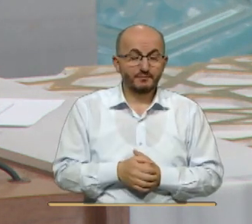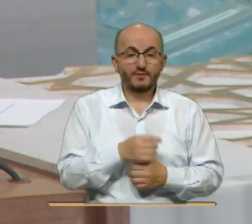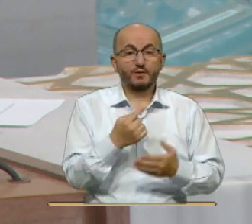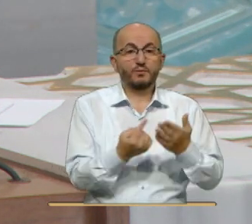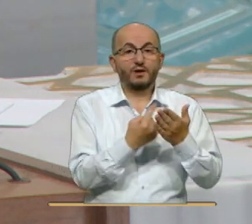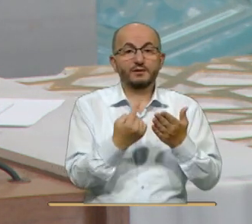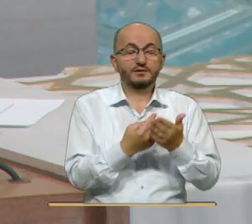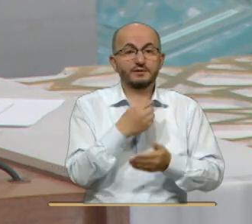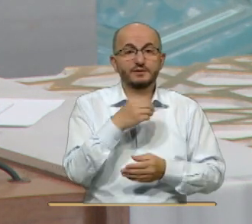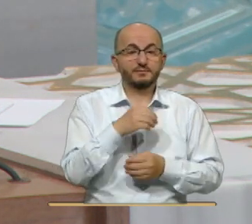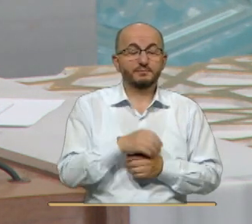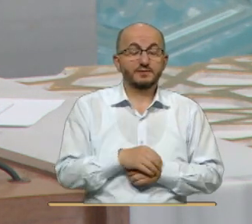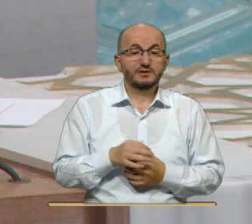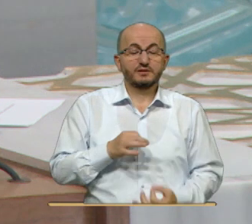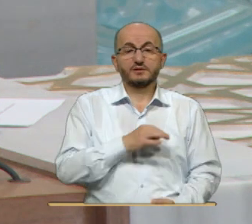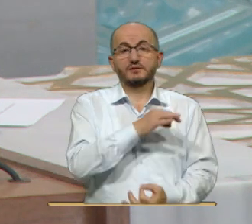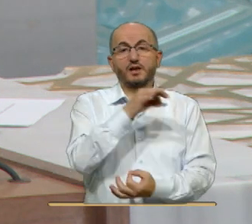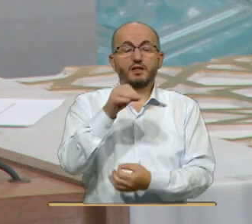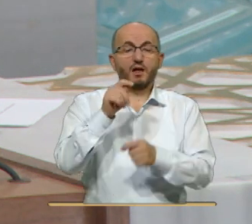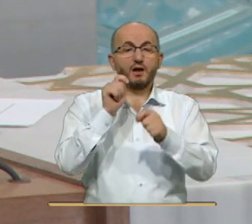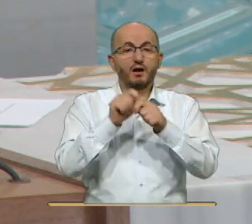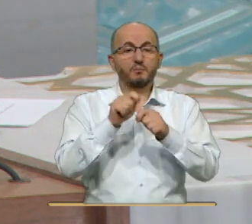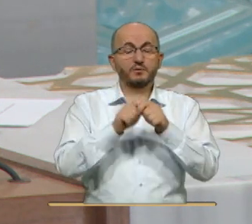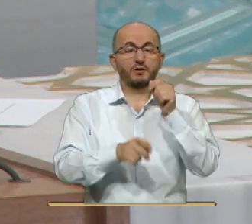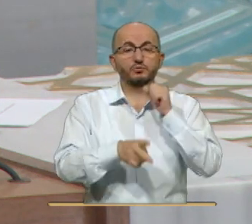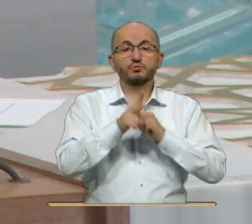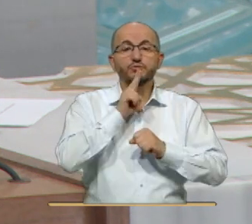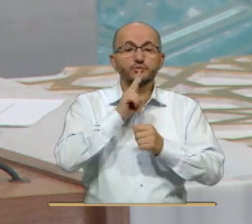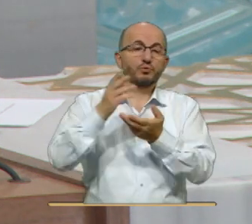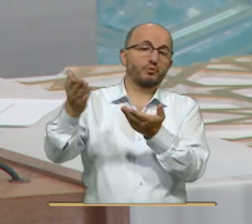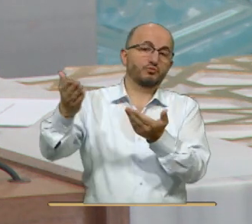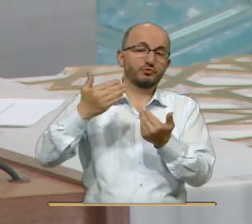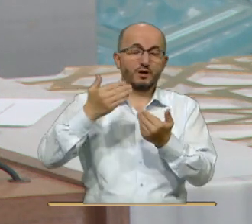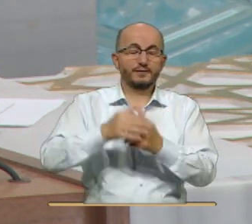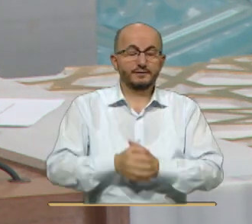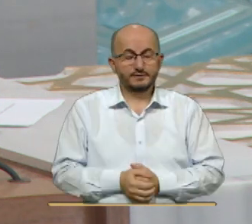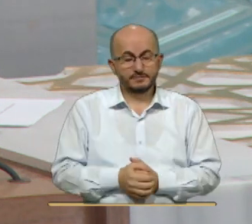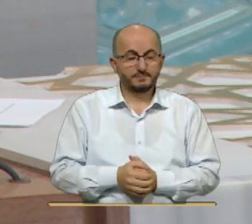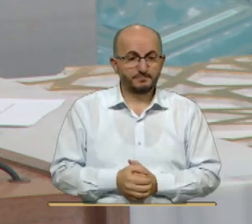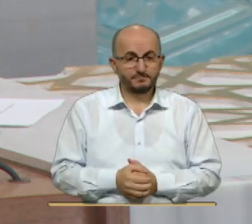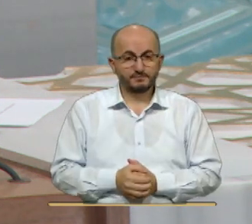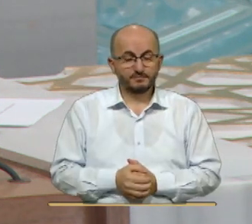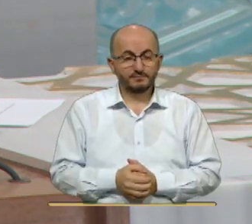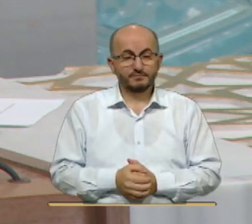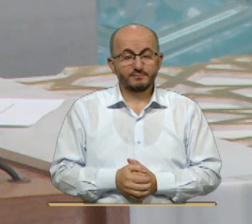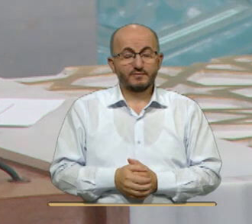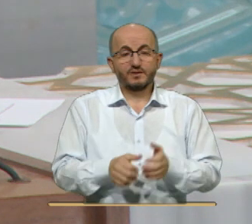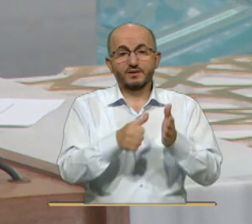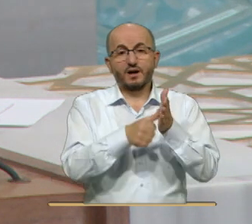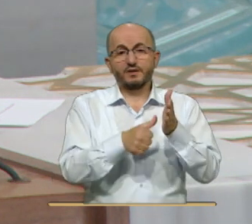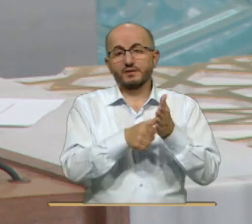Kur'an-ı Kerim insanlığa yapılan son çağrıdır. Tarih